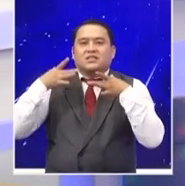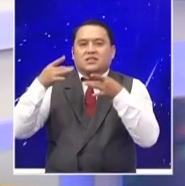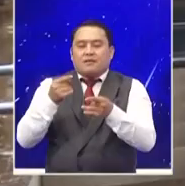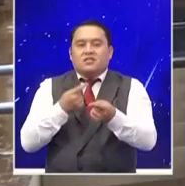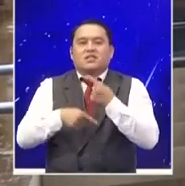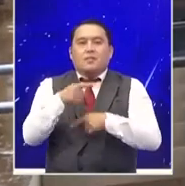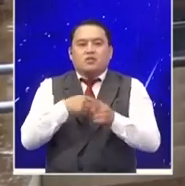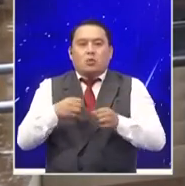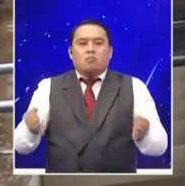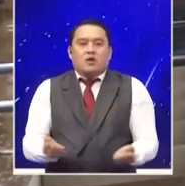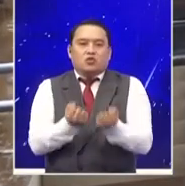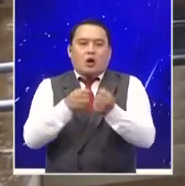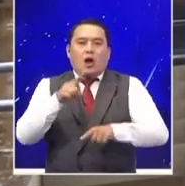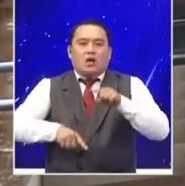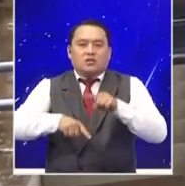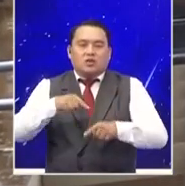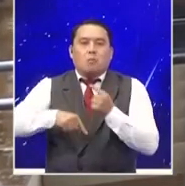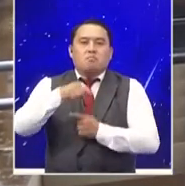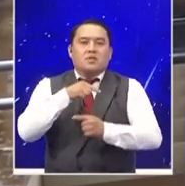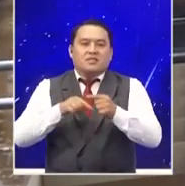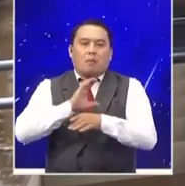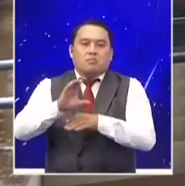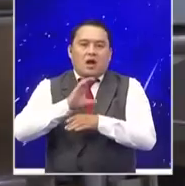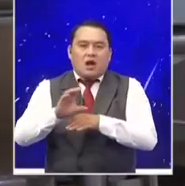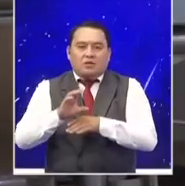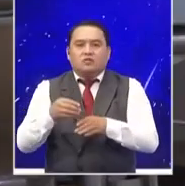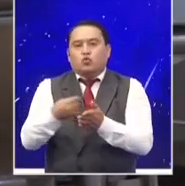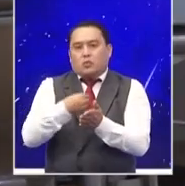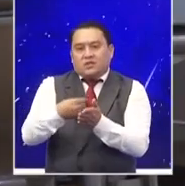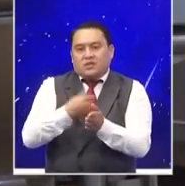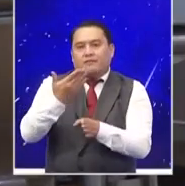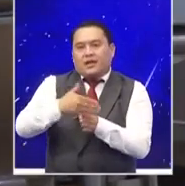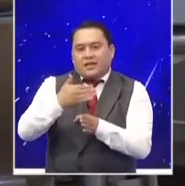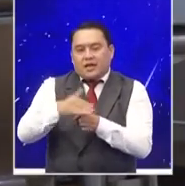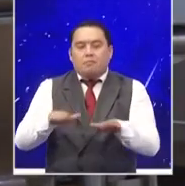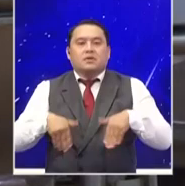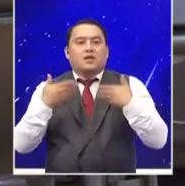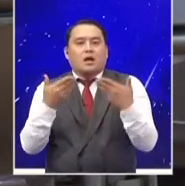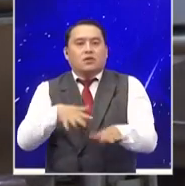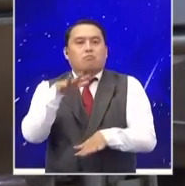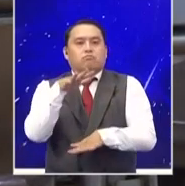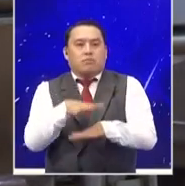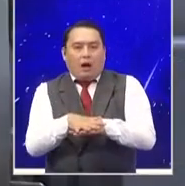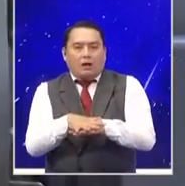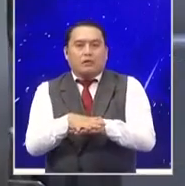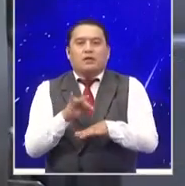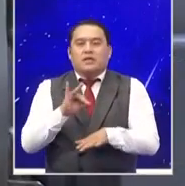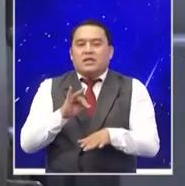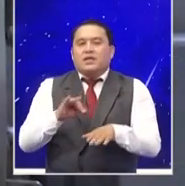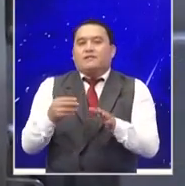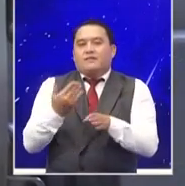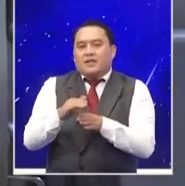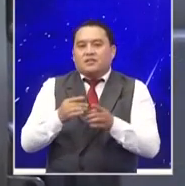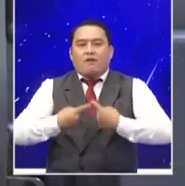есть государство поддерживает отечественных товаропроизводителей посредством субсидирования кредитов, предоставляемых банками второго уровня и